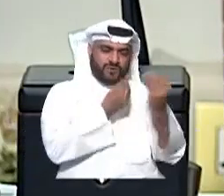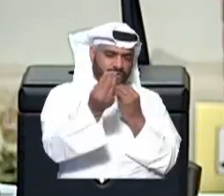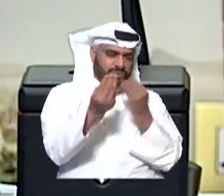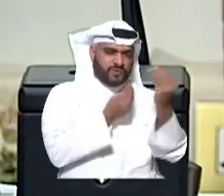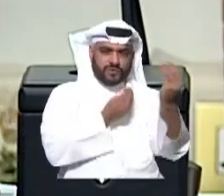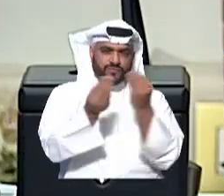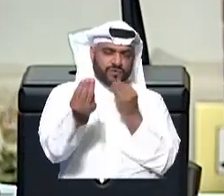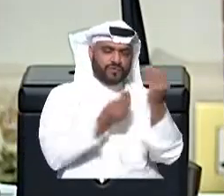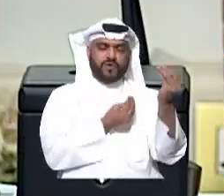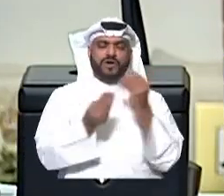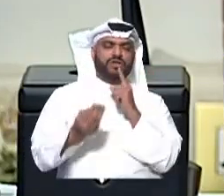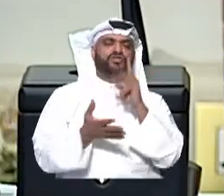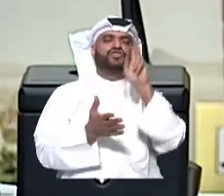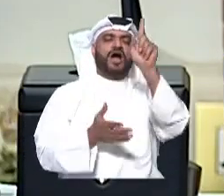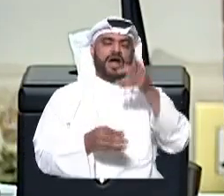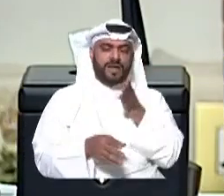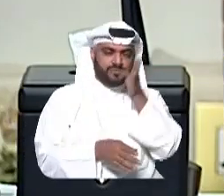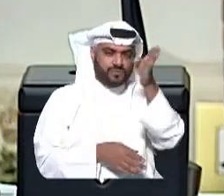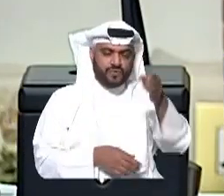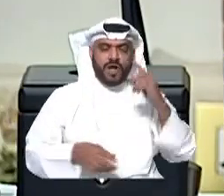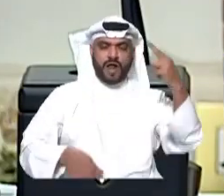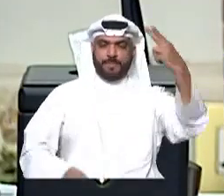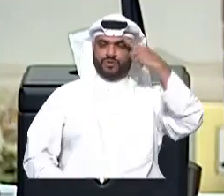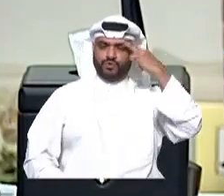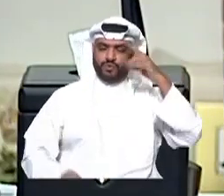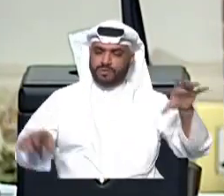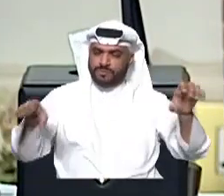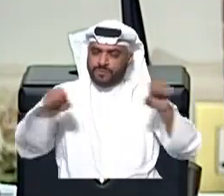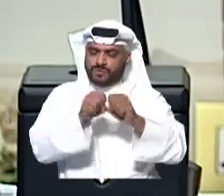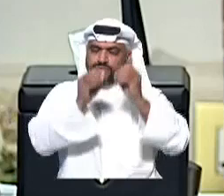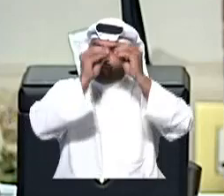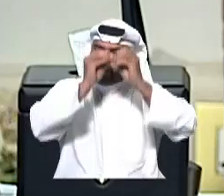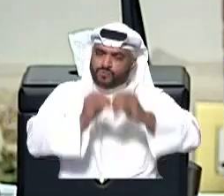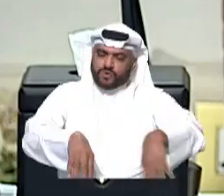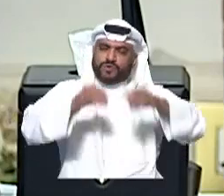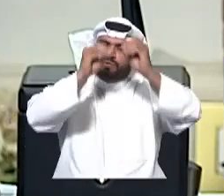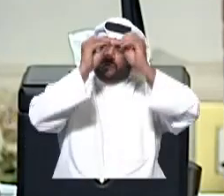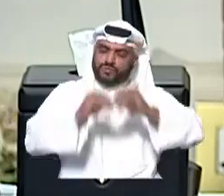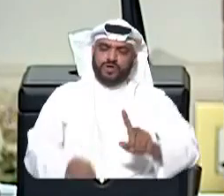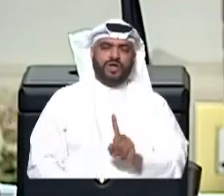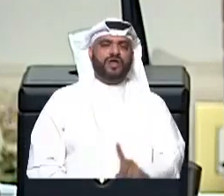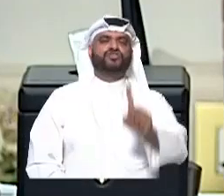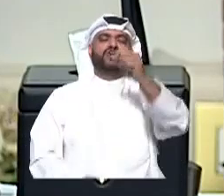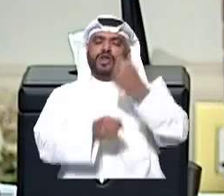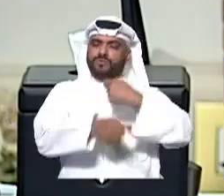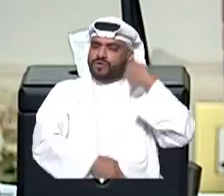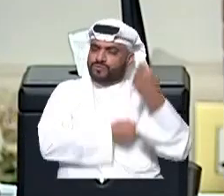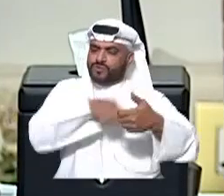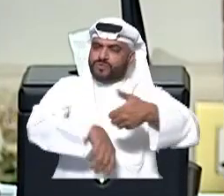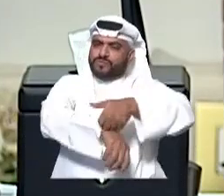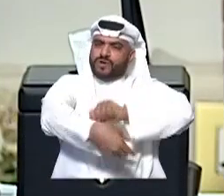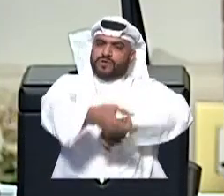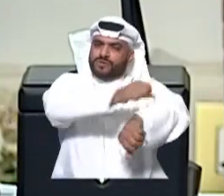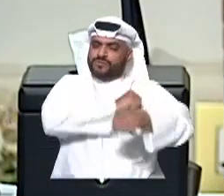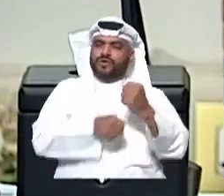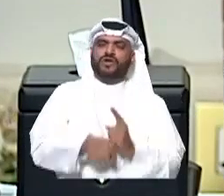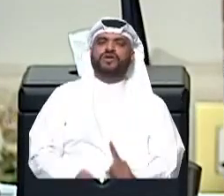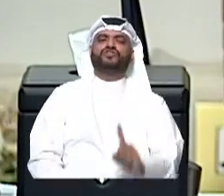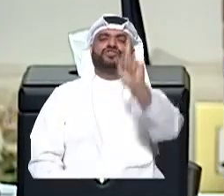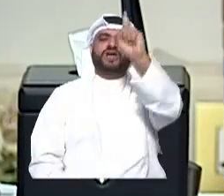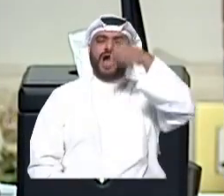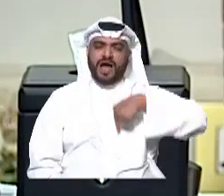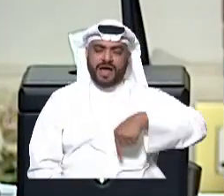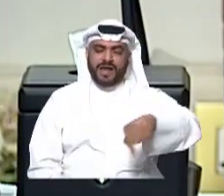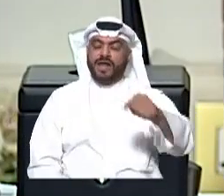الكبرى المملكة العربية السعودية، والجهود الكبيرة التي تقوم بها